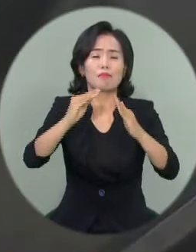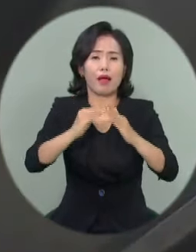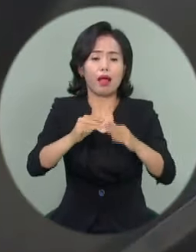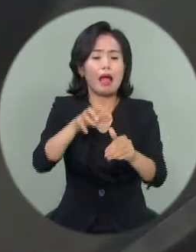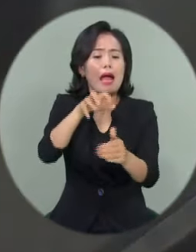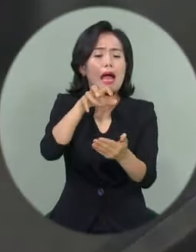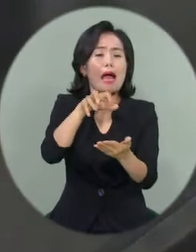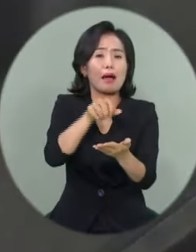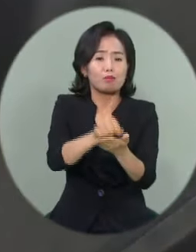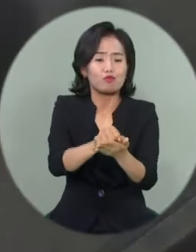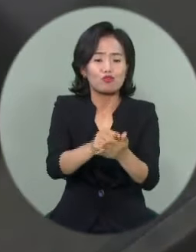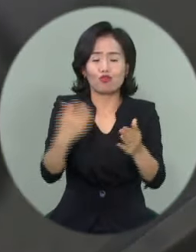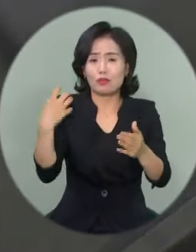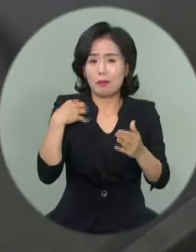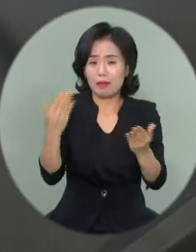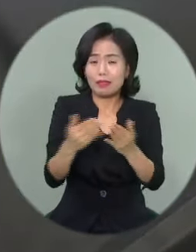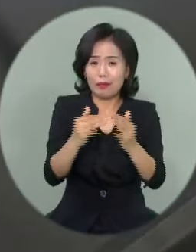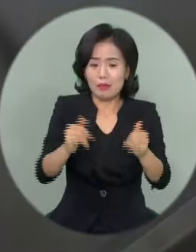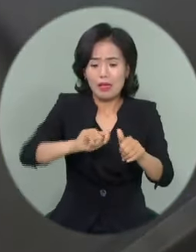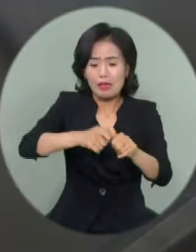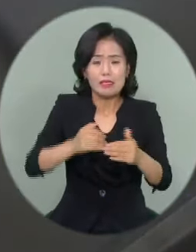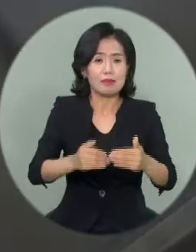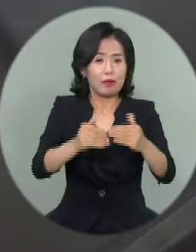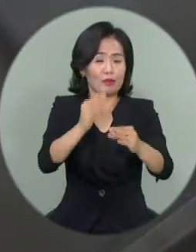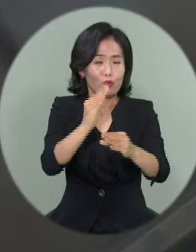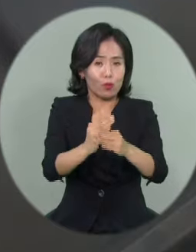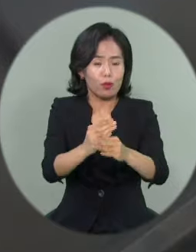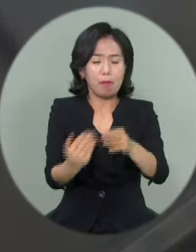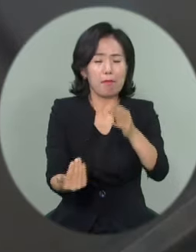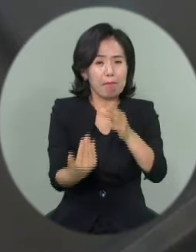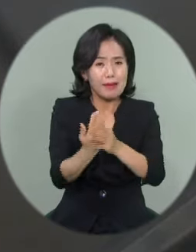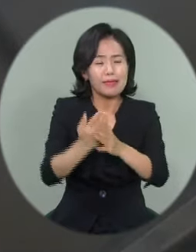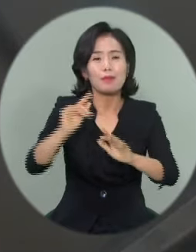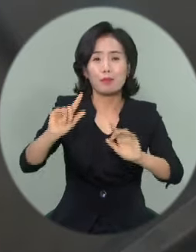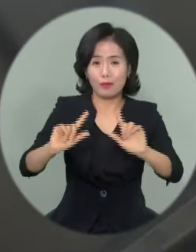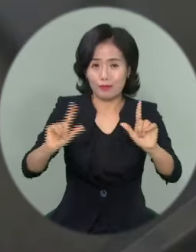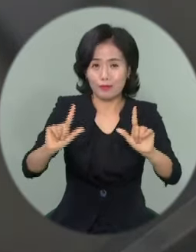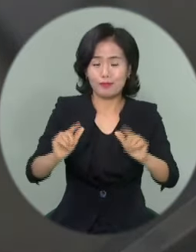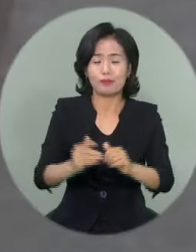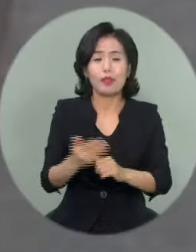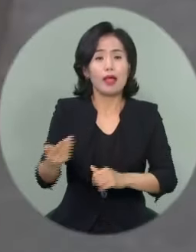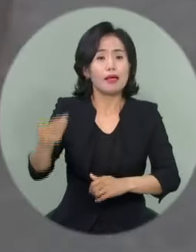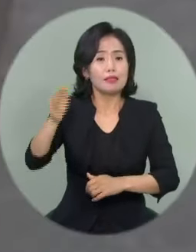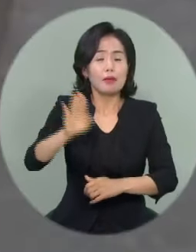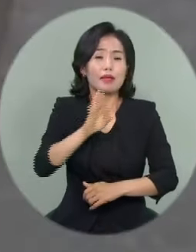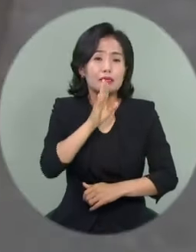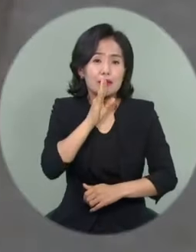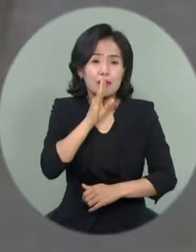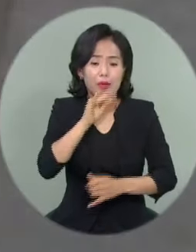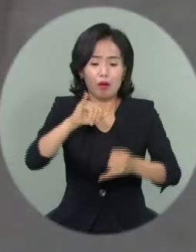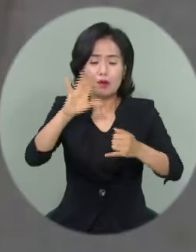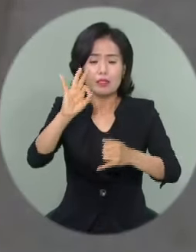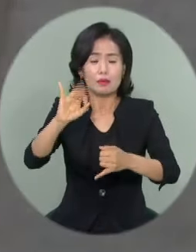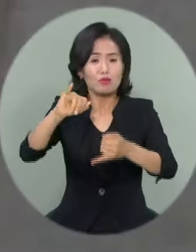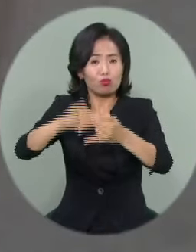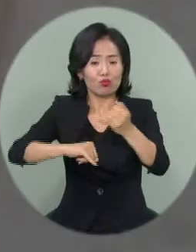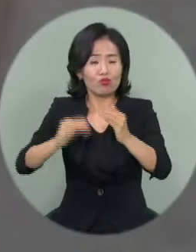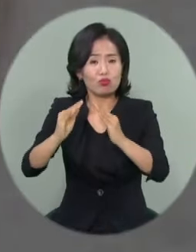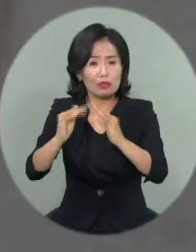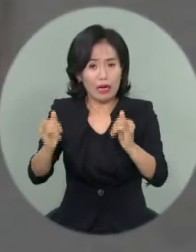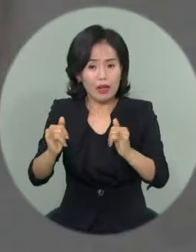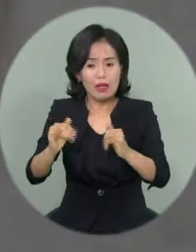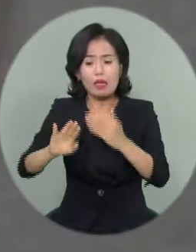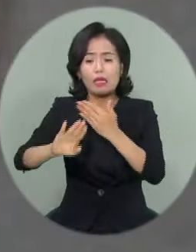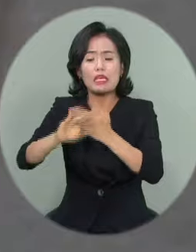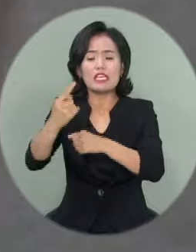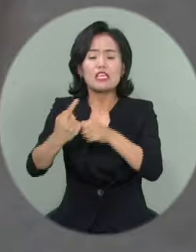압류 담당 집행관들이 강제 집행을 하는 과정에서 생긴 흔적들입니다 하지만 정작 채무자가 1년 전에 다른